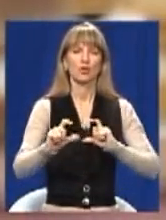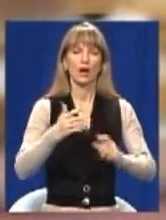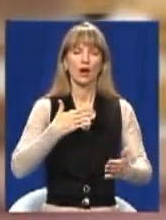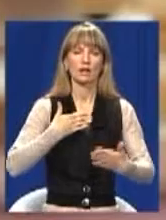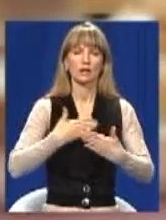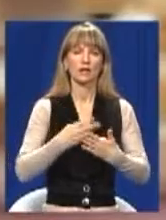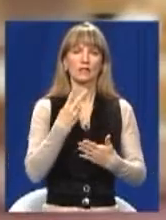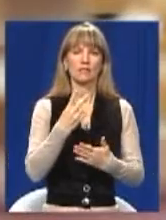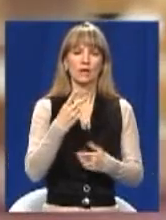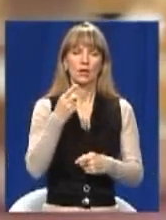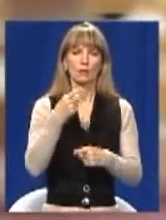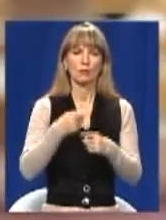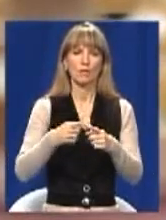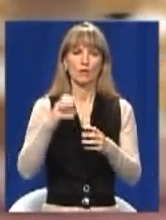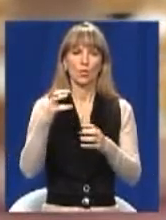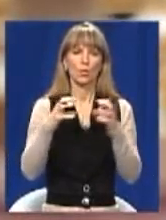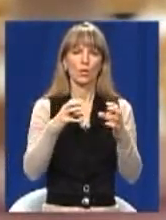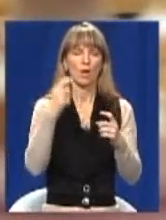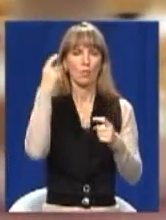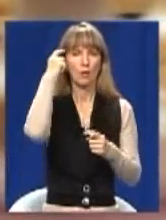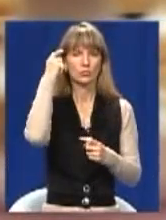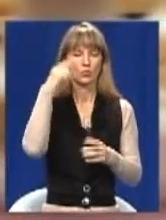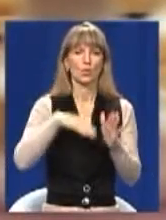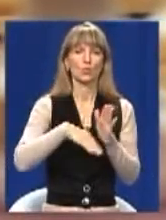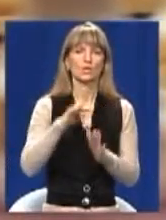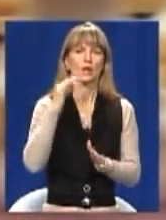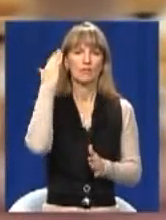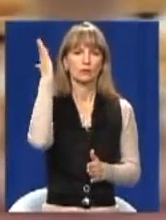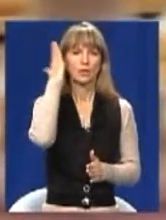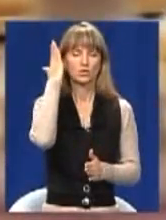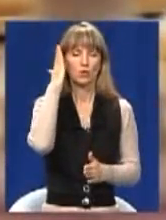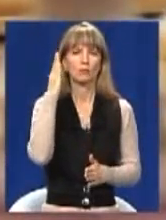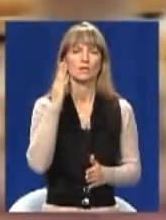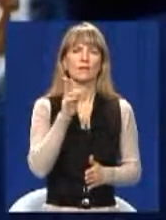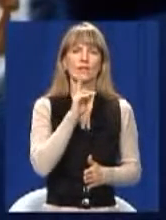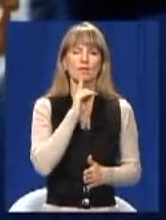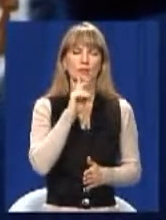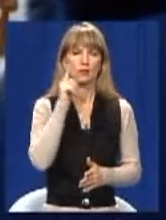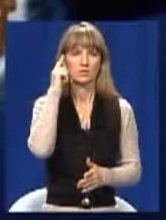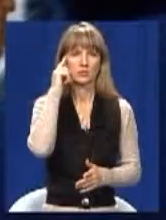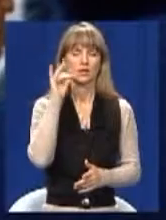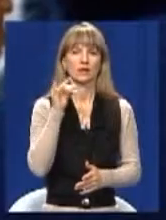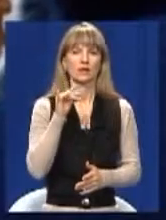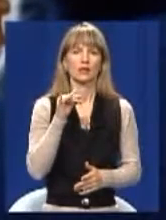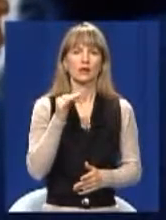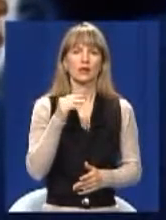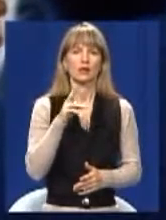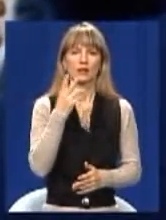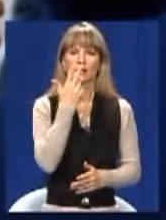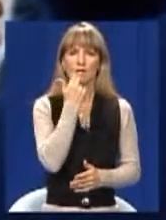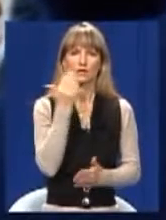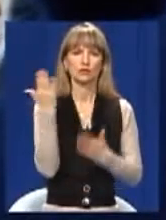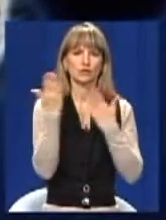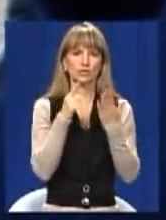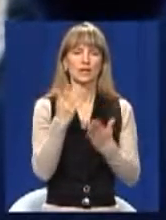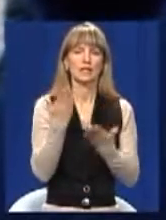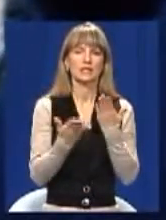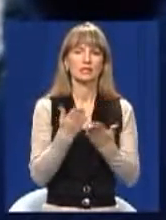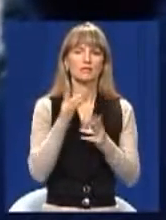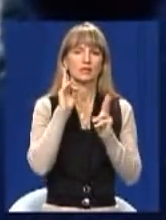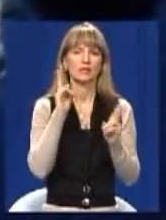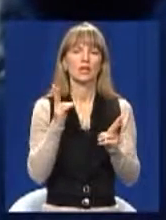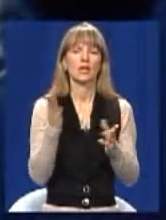активізують обидві півкулі мозку, покращують творчі здібності, концентрацію, критичне мислення і навички читання. Тож не знаєте, як з